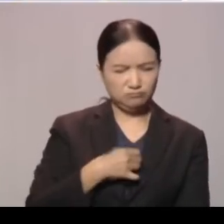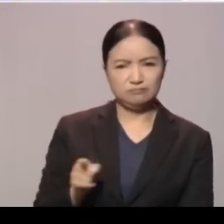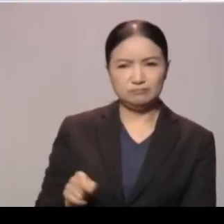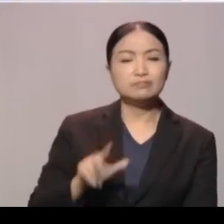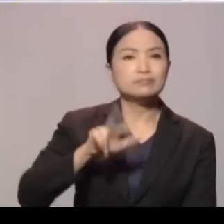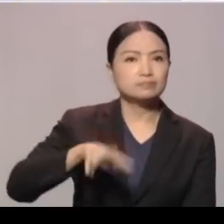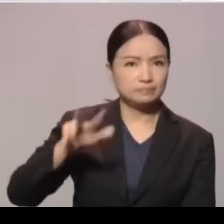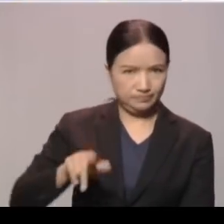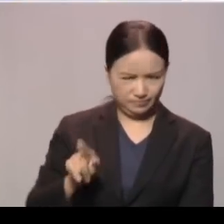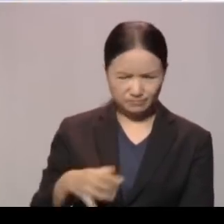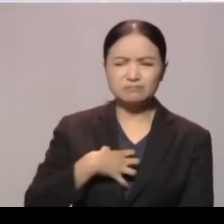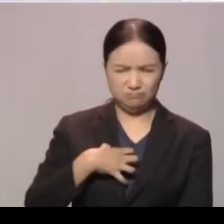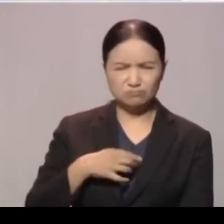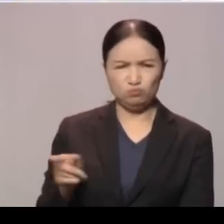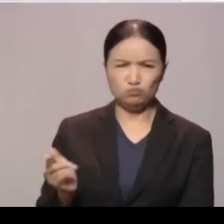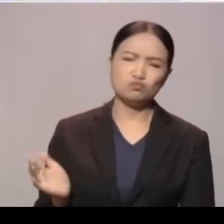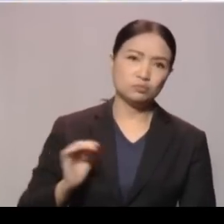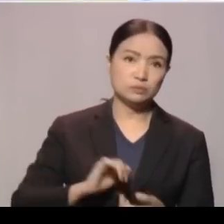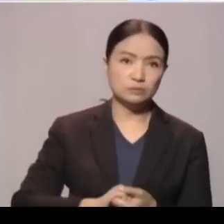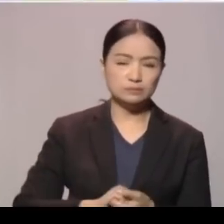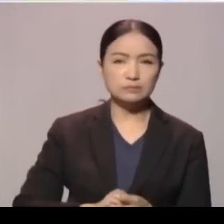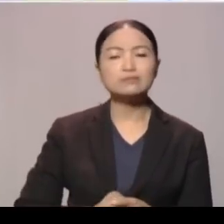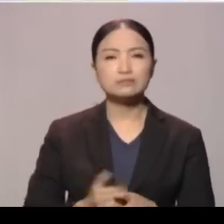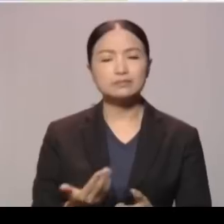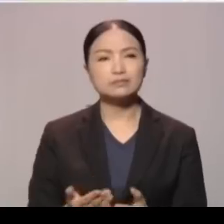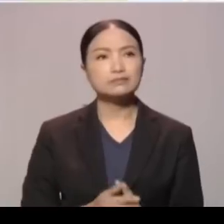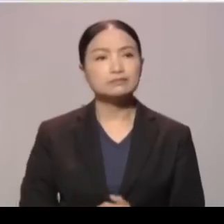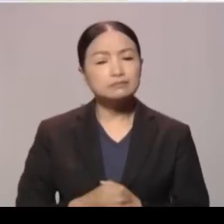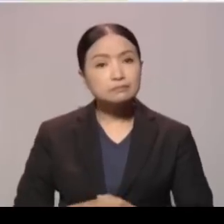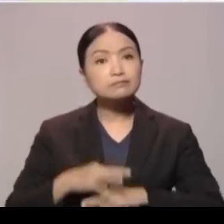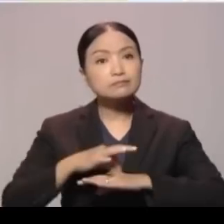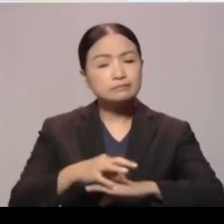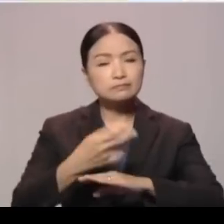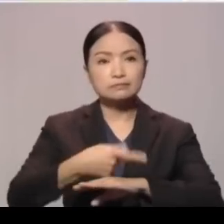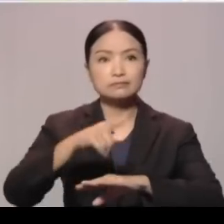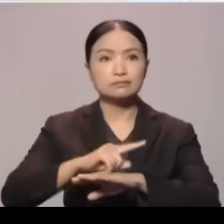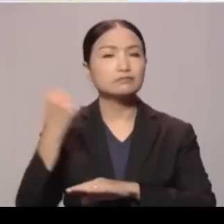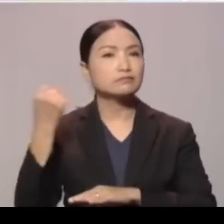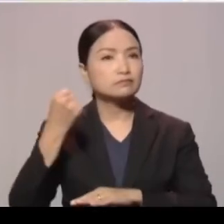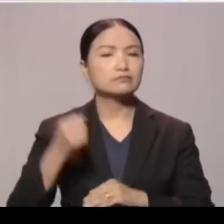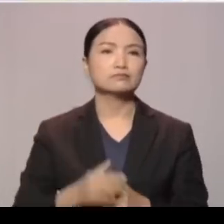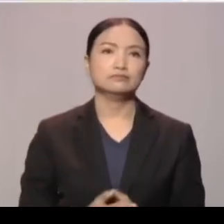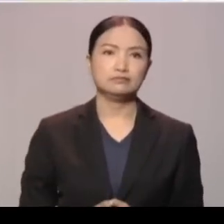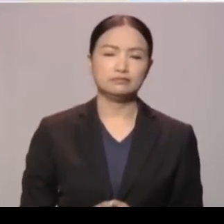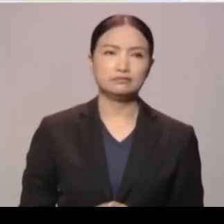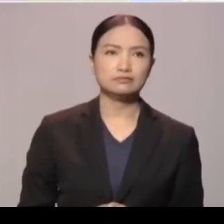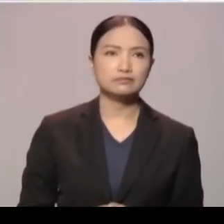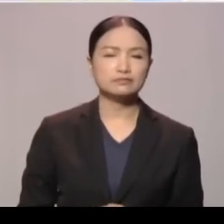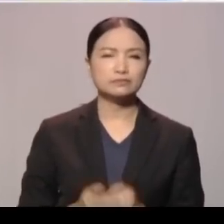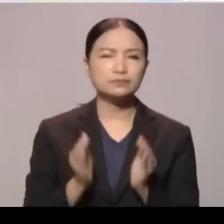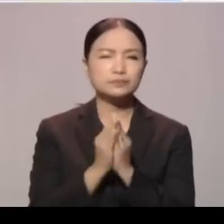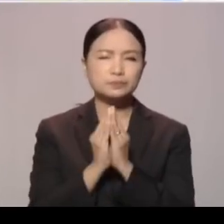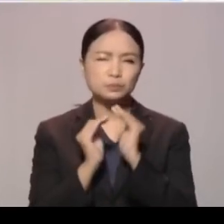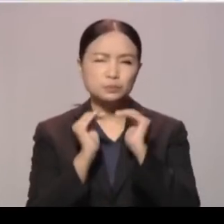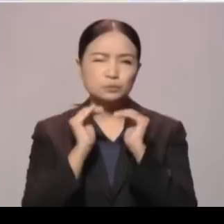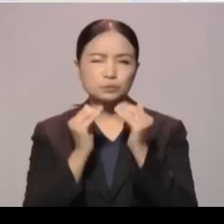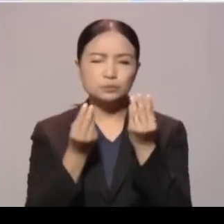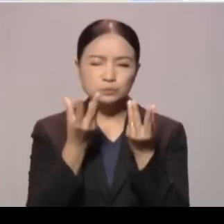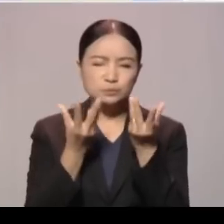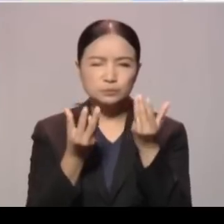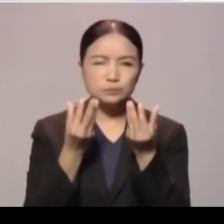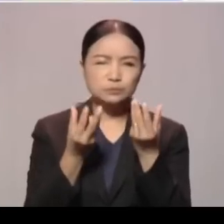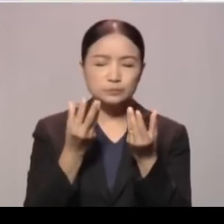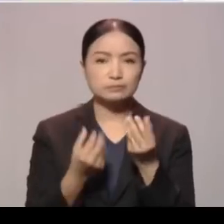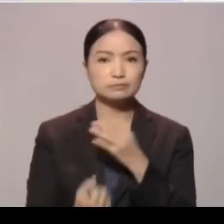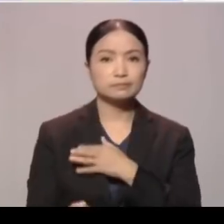หรือแม้กระทั่งในเรื่องอื่นๆที่ไม่ได้เกี่ยวข้องกับเรื่องของตำแหน่งประธานสภาเนี่ยเสียงที่มาขี้ๆกันแบบนี้นะฮะเรียกว่า